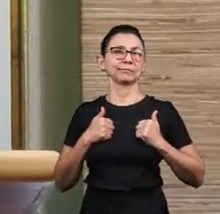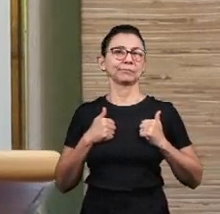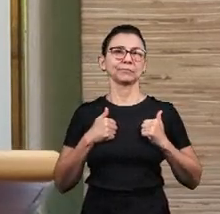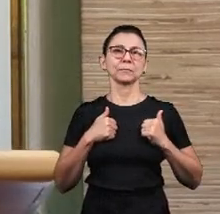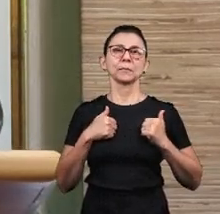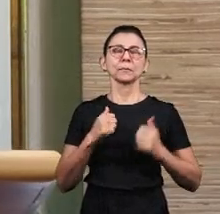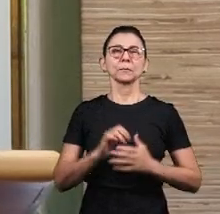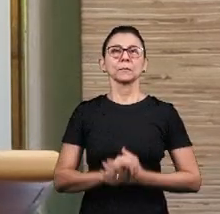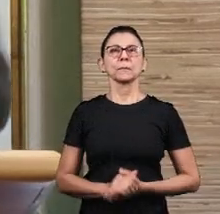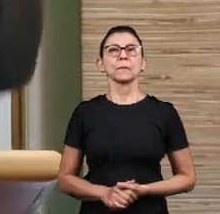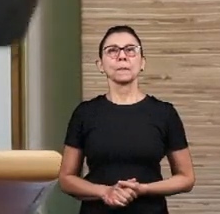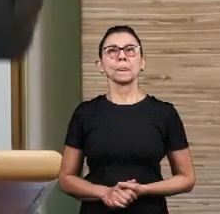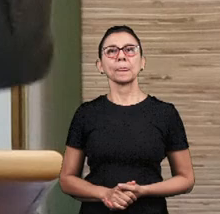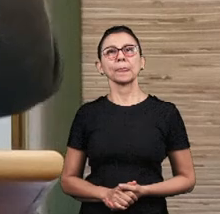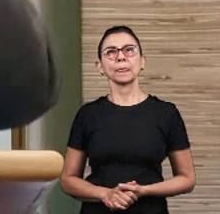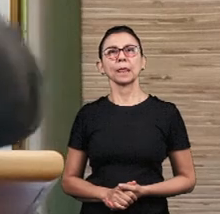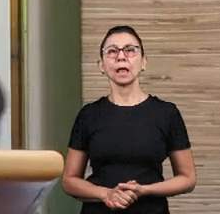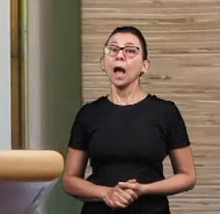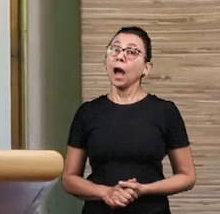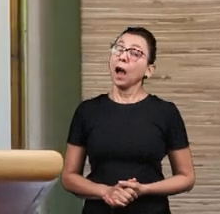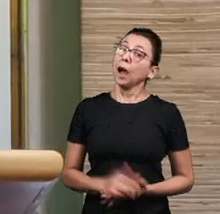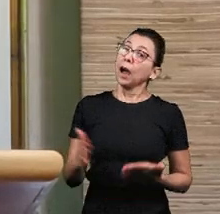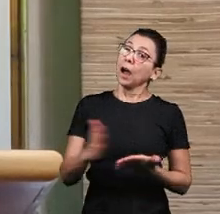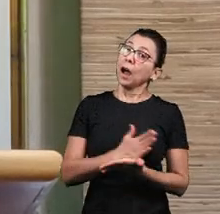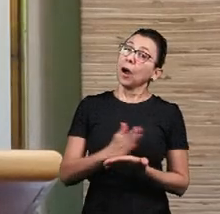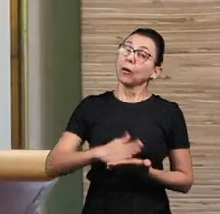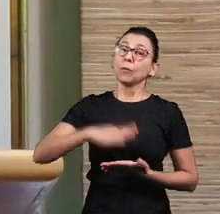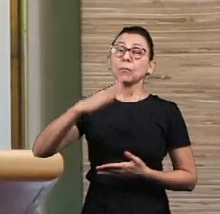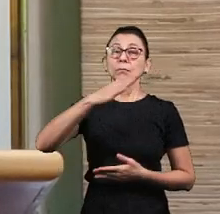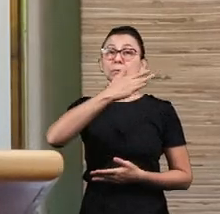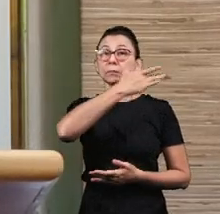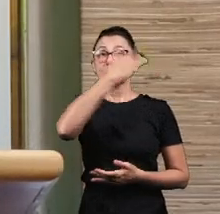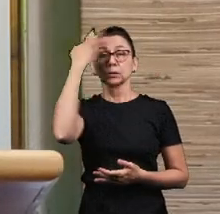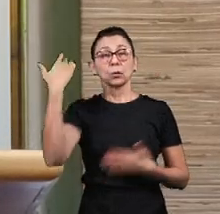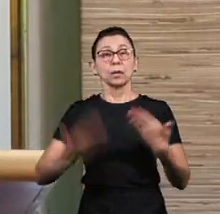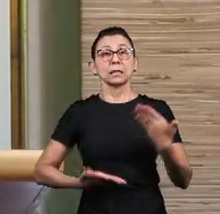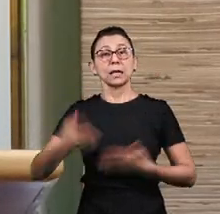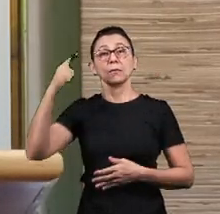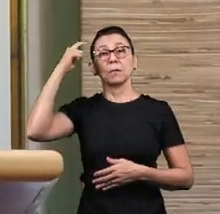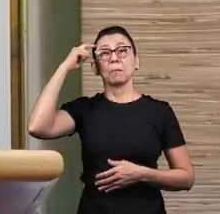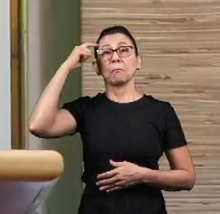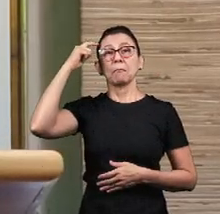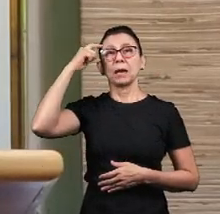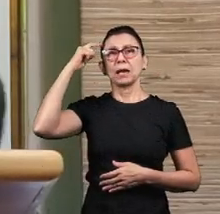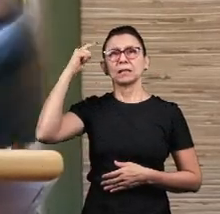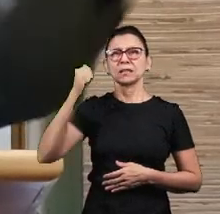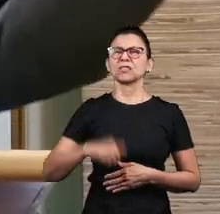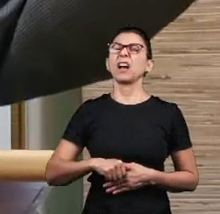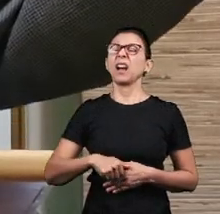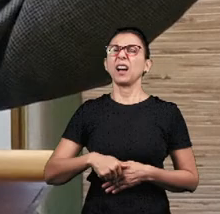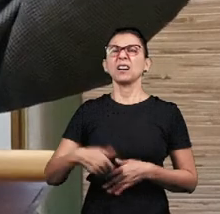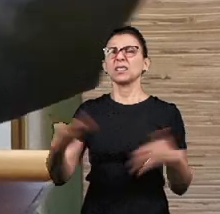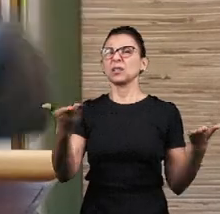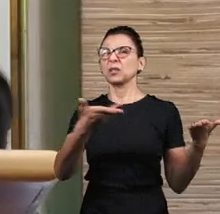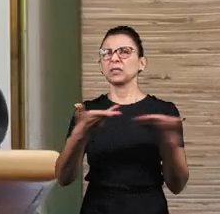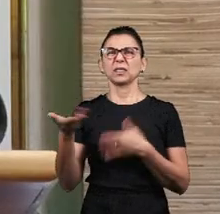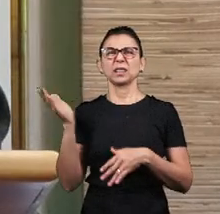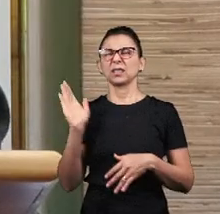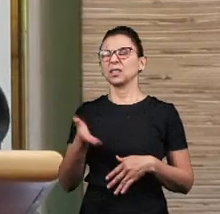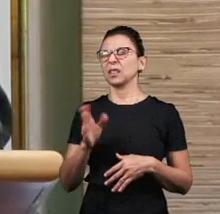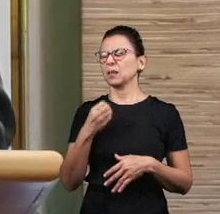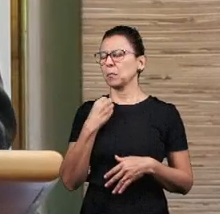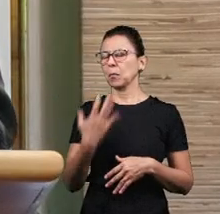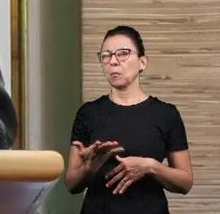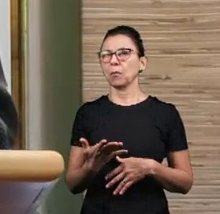qui pensent qu'ils ont déjà tout fait? Non, ils n'ont pas tout fait. Donc, il y a encore nos amis, les